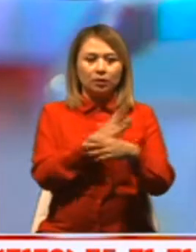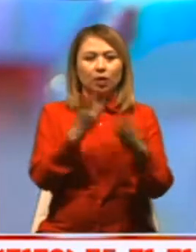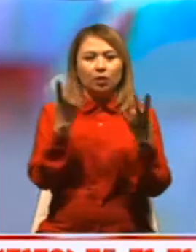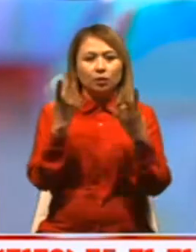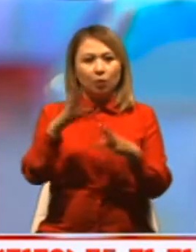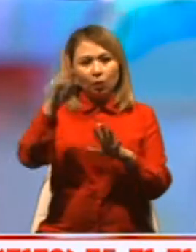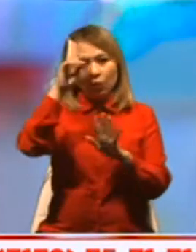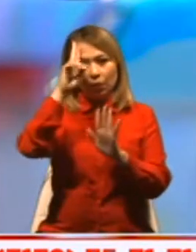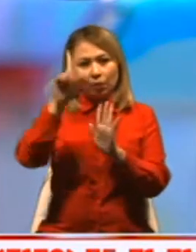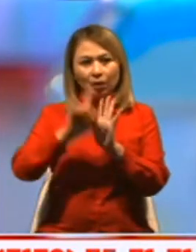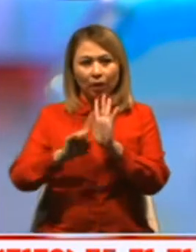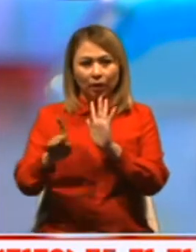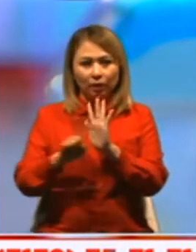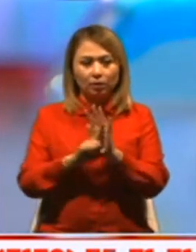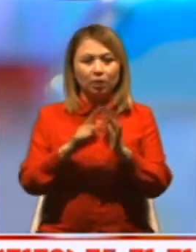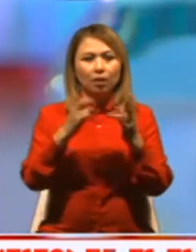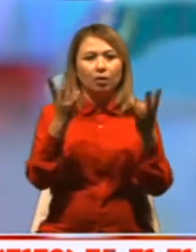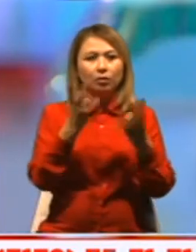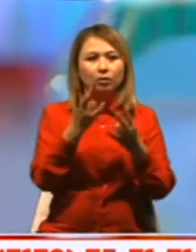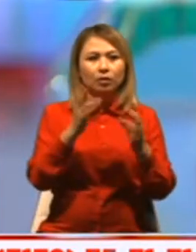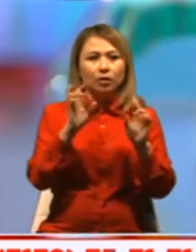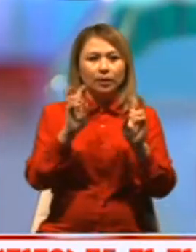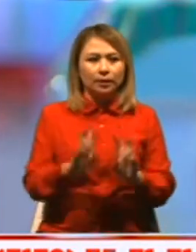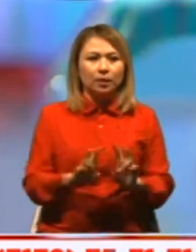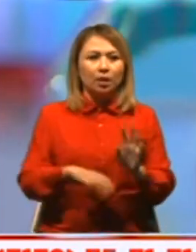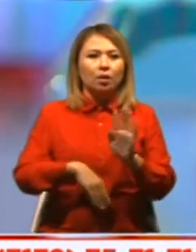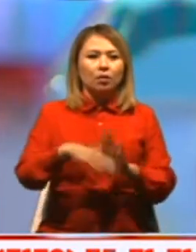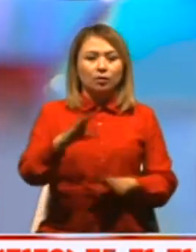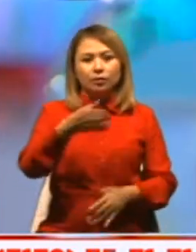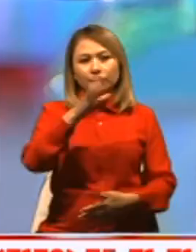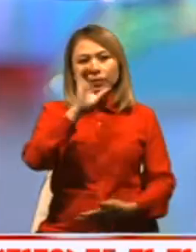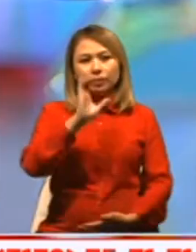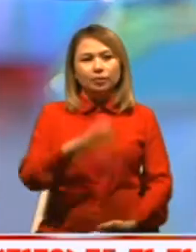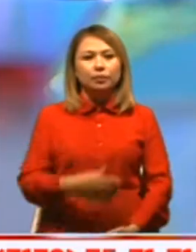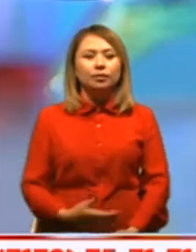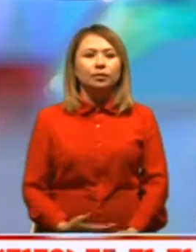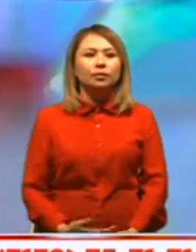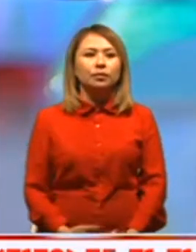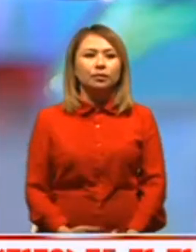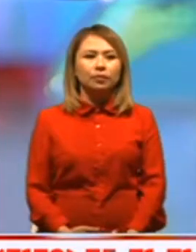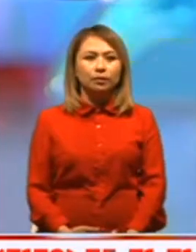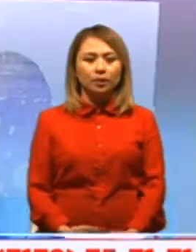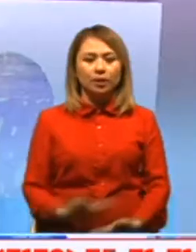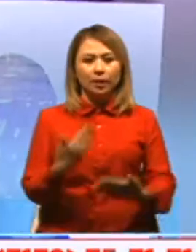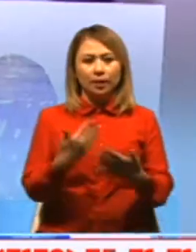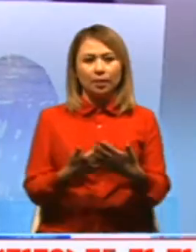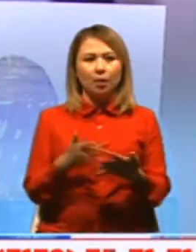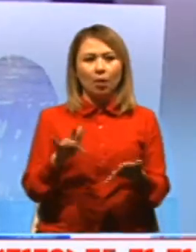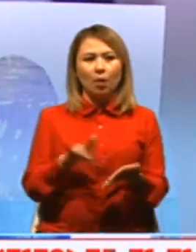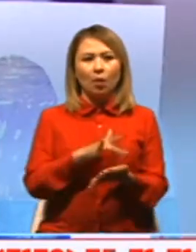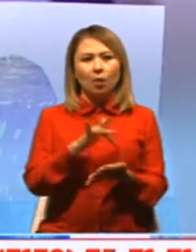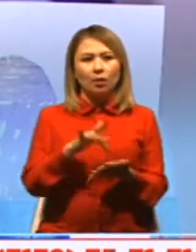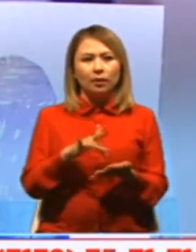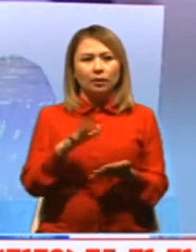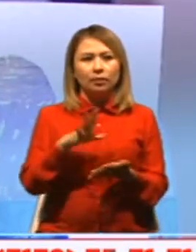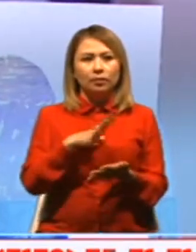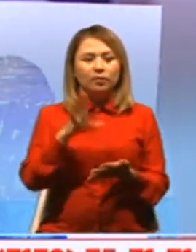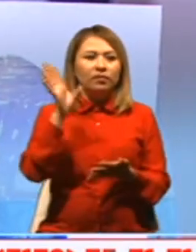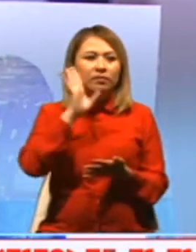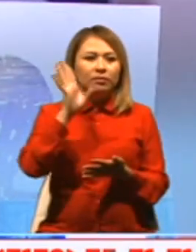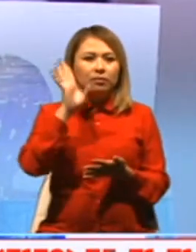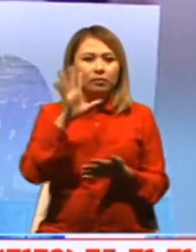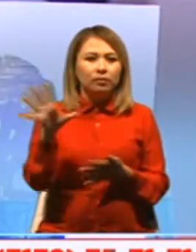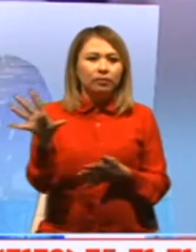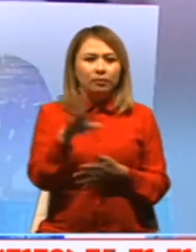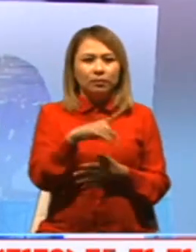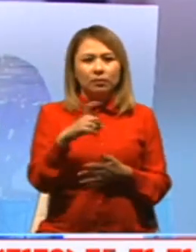Яғни су ішу тәртібінде ең бастысы отырып ішкендеріңіз абзал. Ал енді қалалық жерлерде құбырлар арқылы хлорланған суды